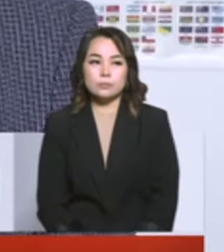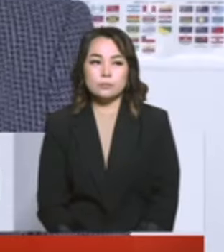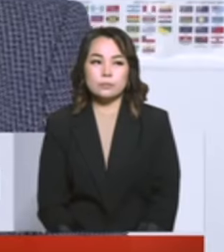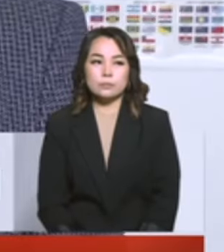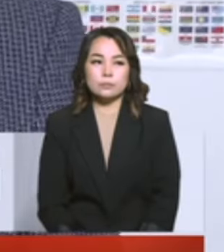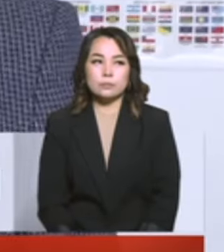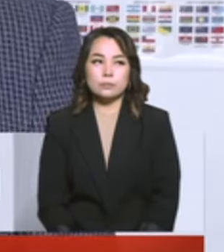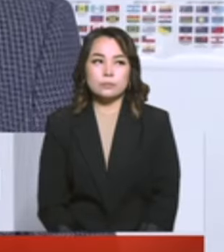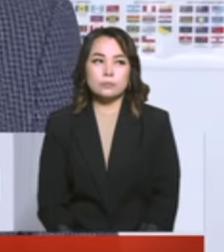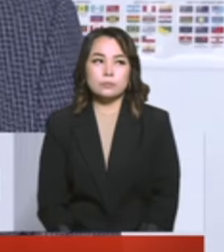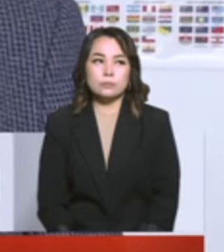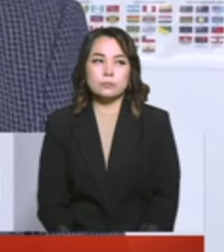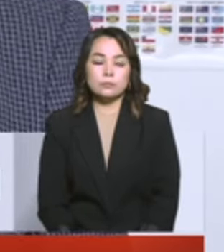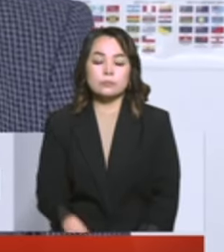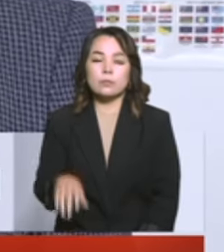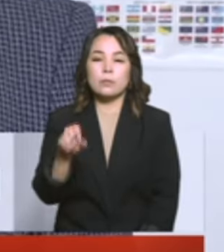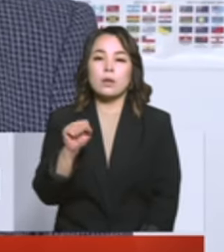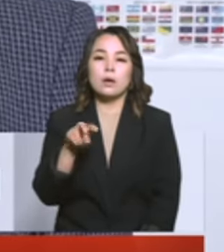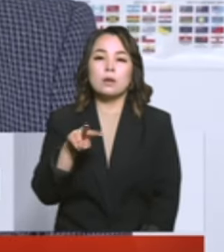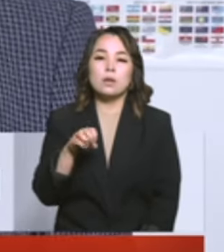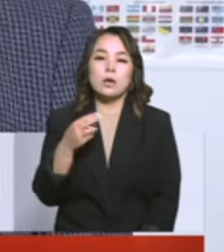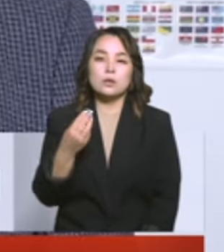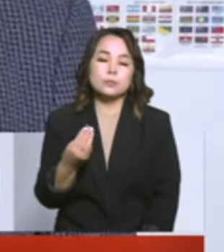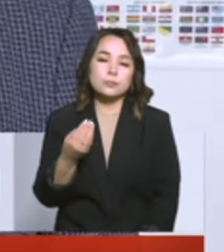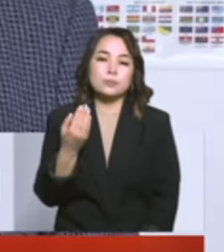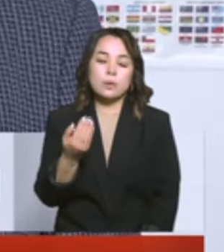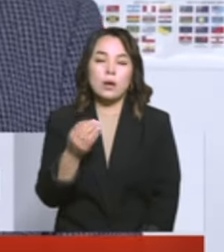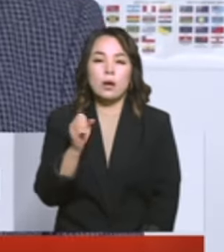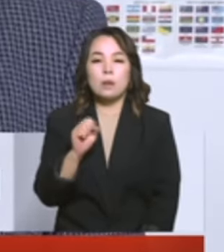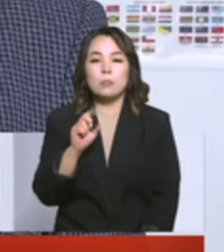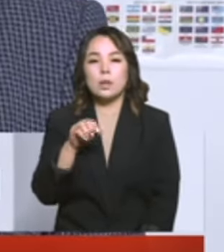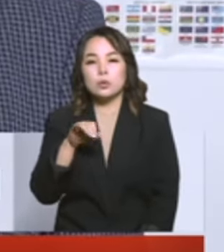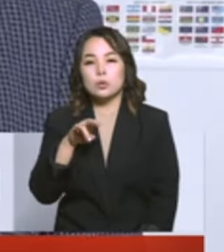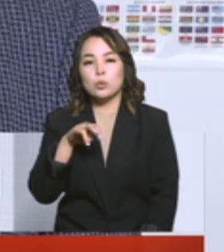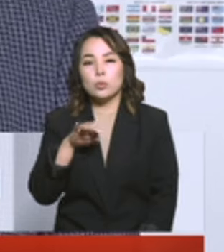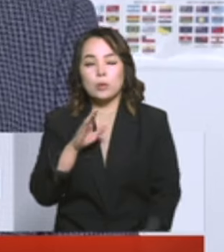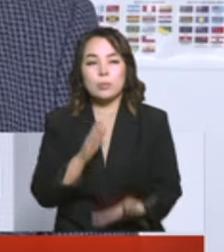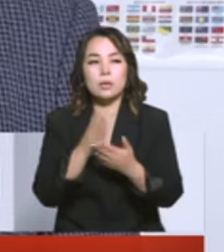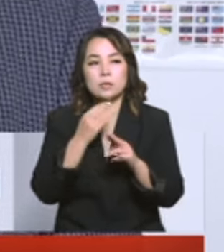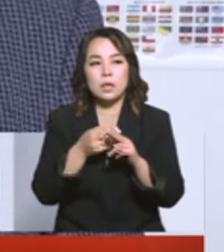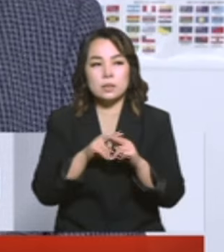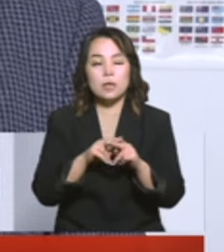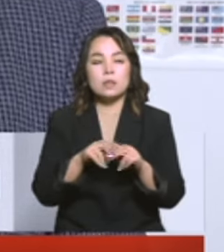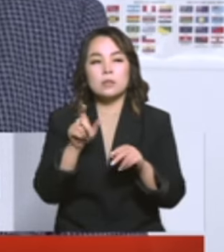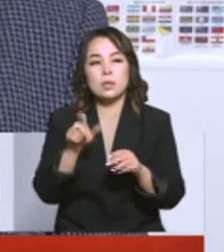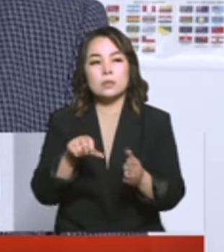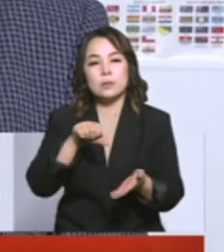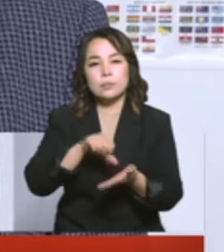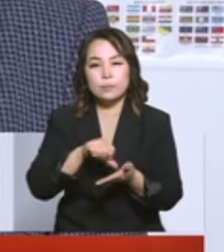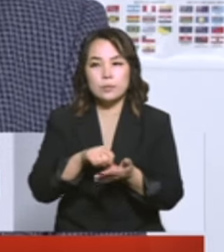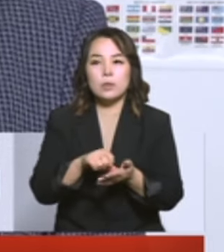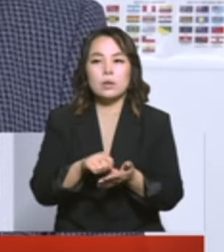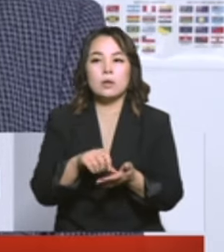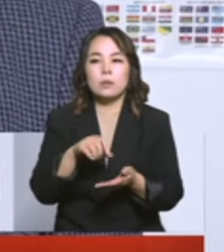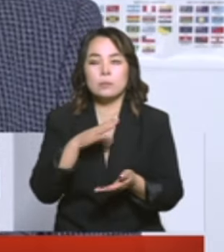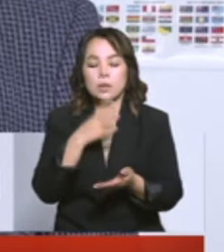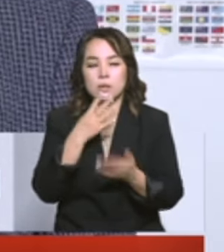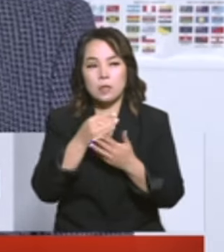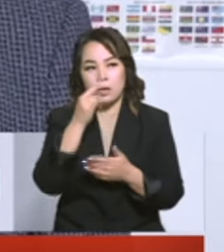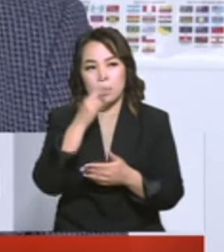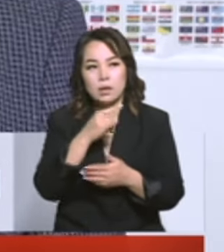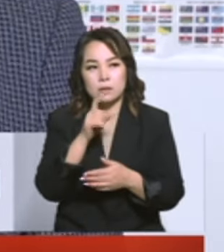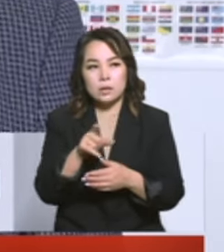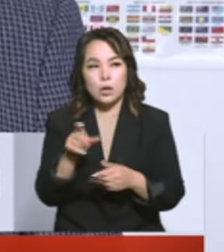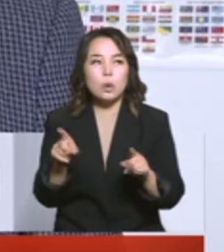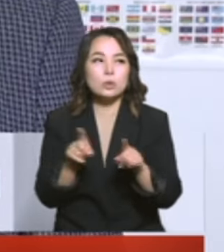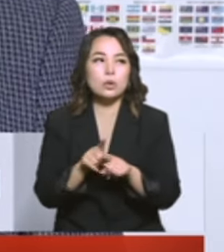Алаштың арыстары аталған Ахметбай Тұрсыновтың, Темірбек Жүргеновтың, Абдуахап Қара қазақ